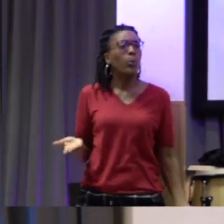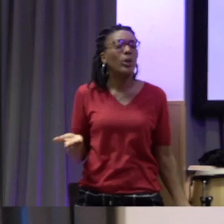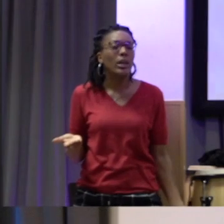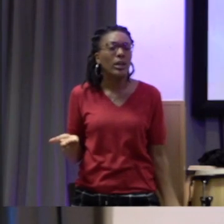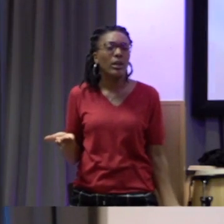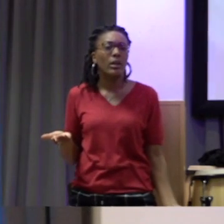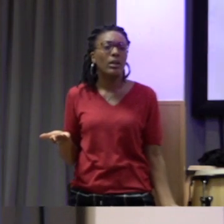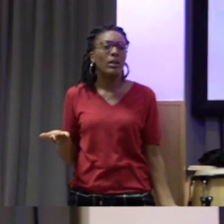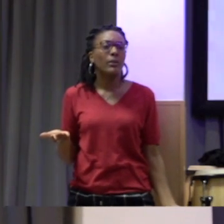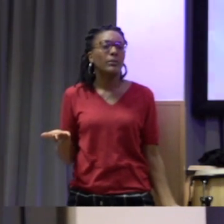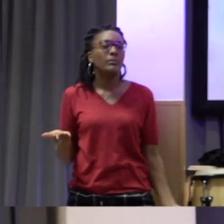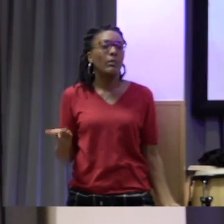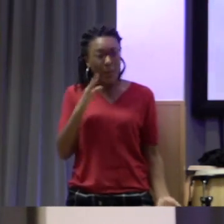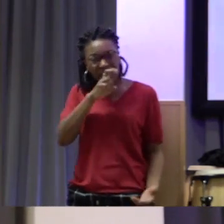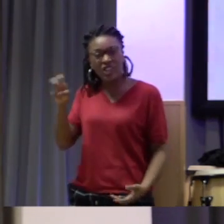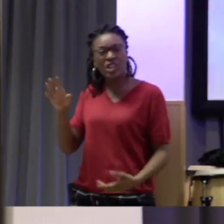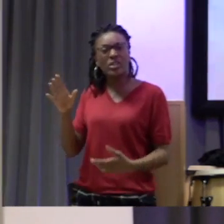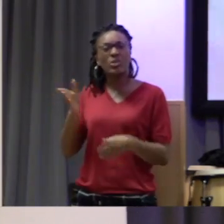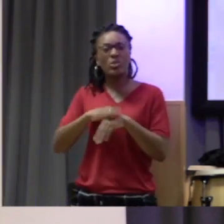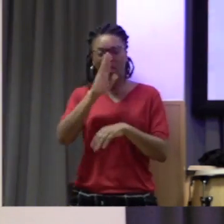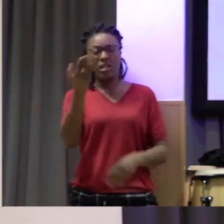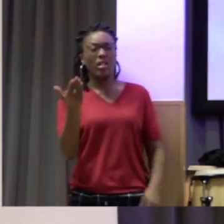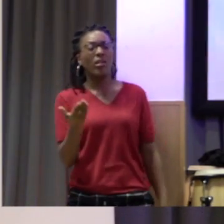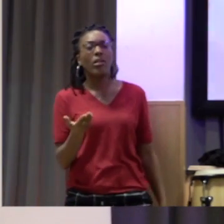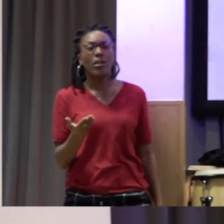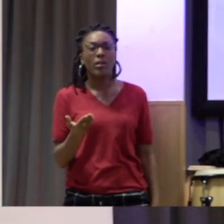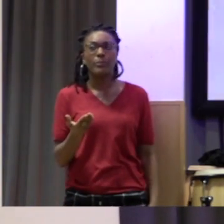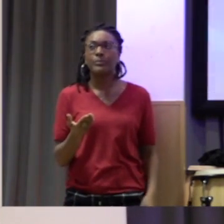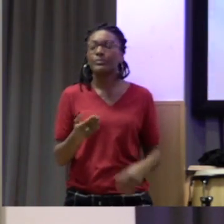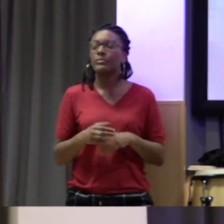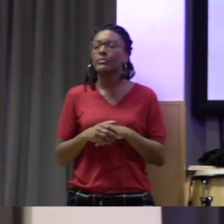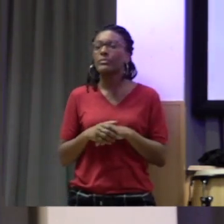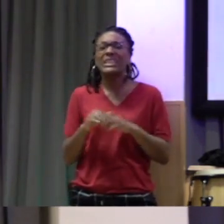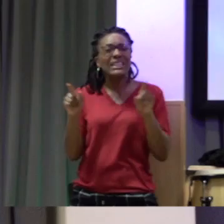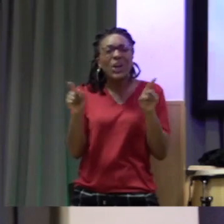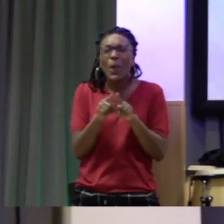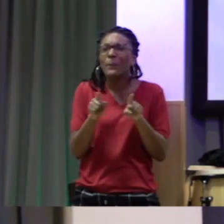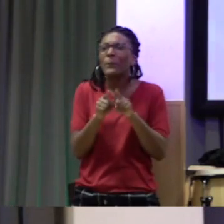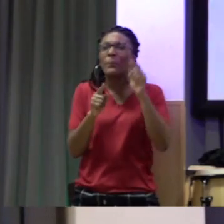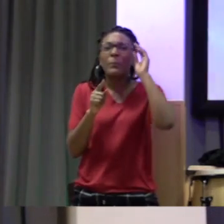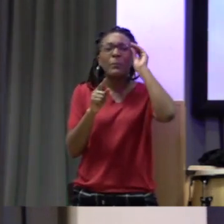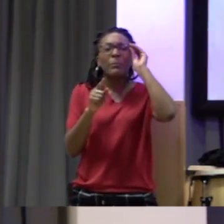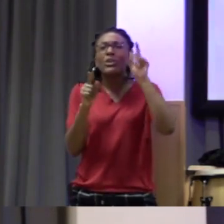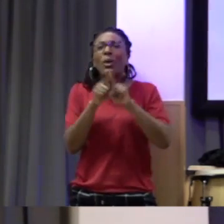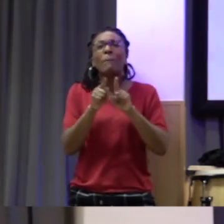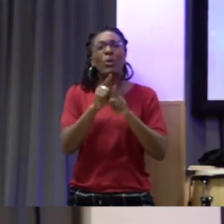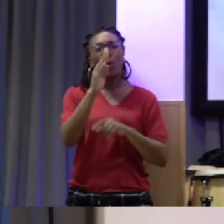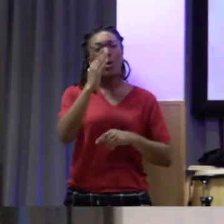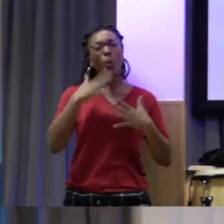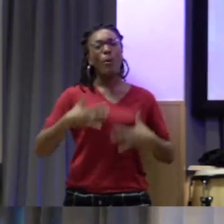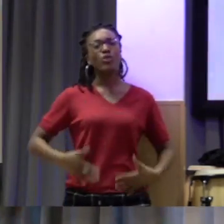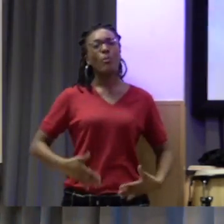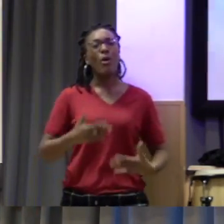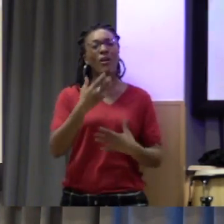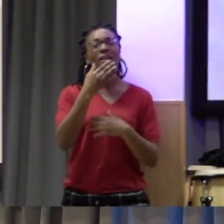Et c'est un peu l'attitude de ce fils que j'ai noté tout à l'heure, désobéissant. Il est dit que son